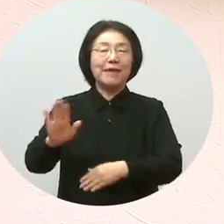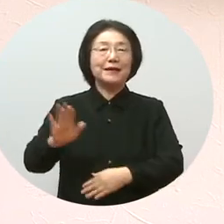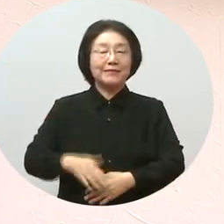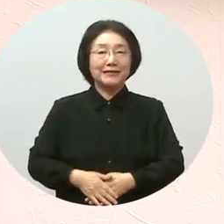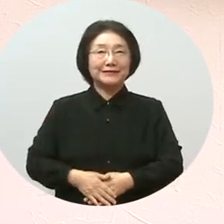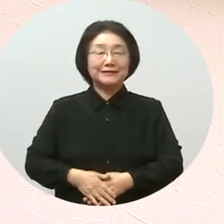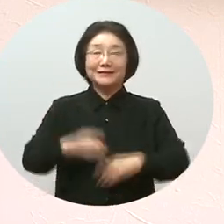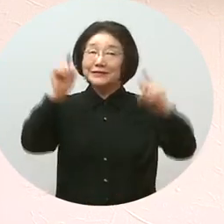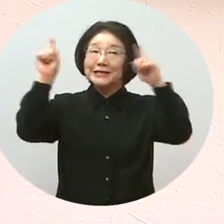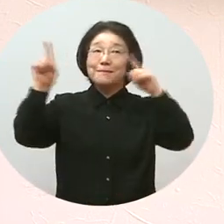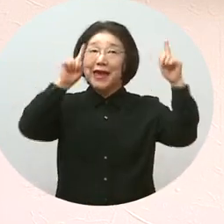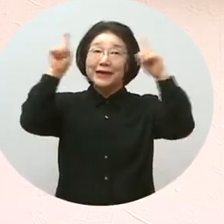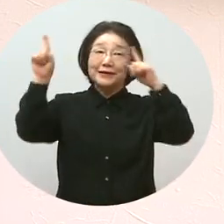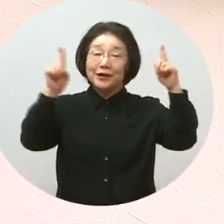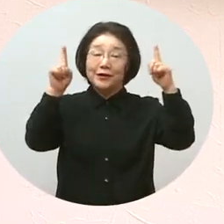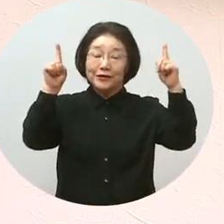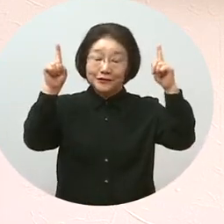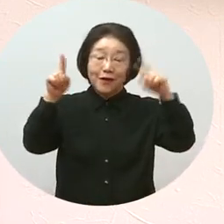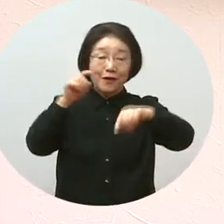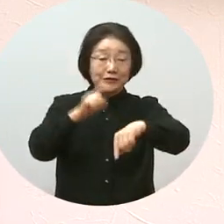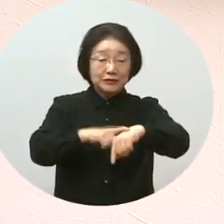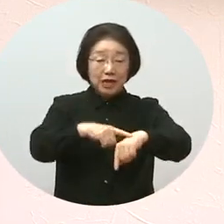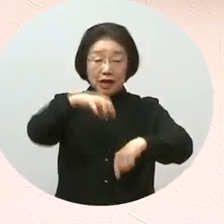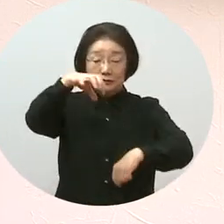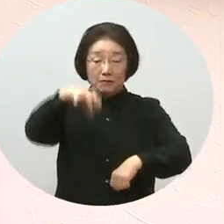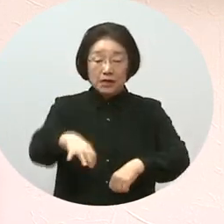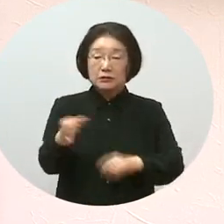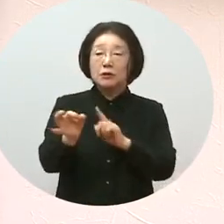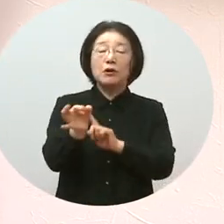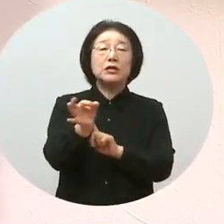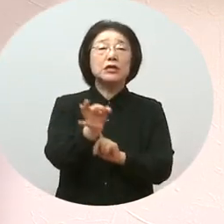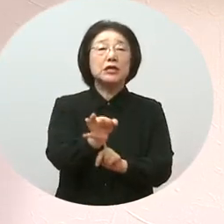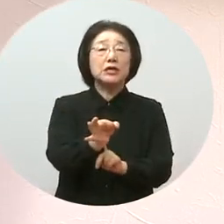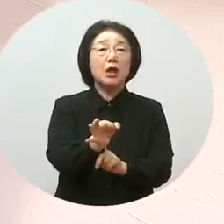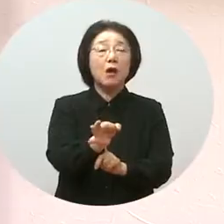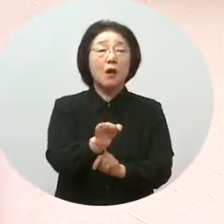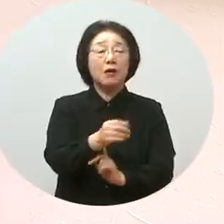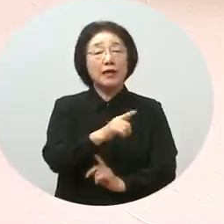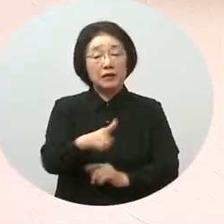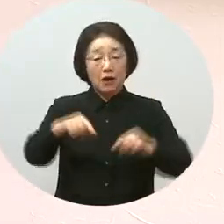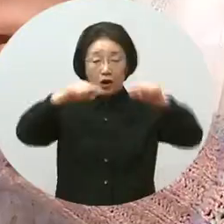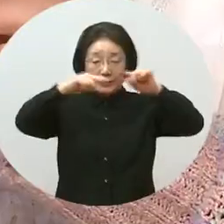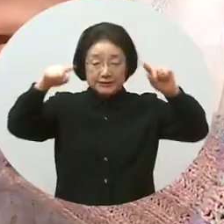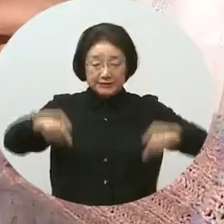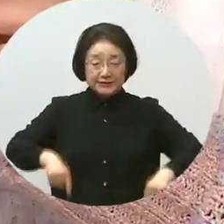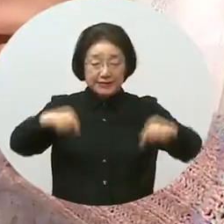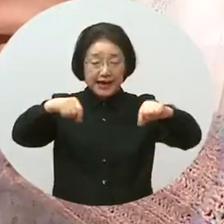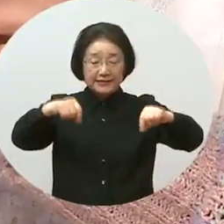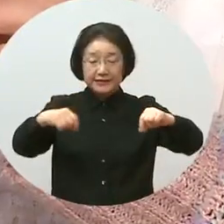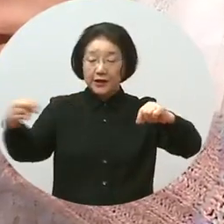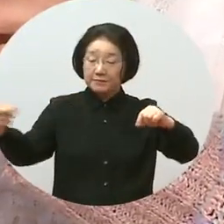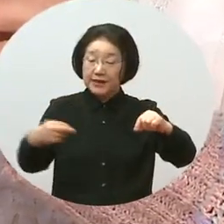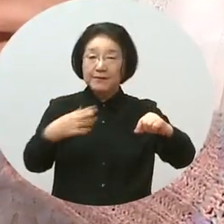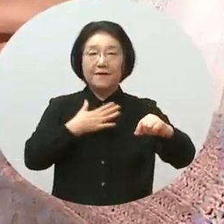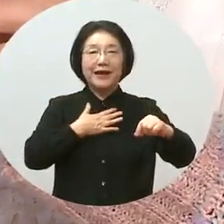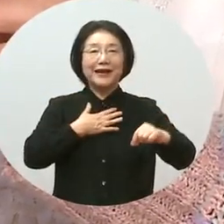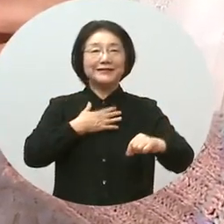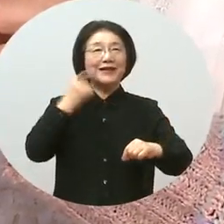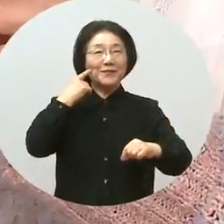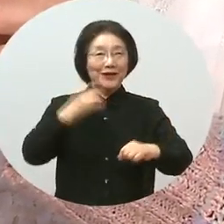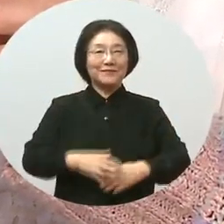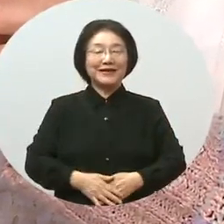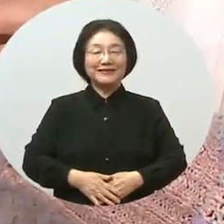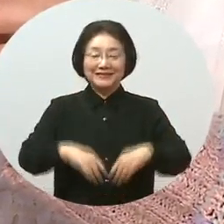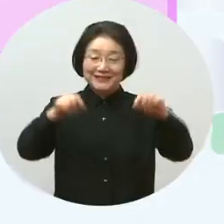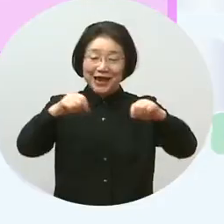ベントの開催時間や場所、参加費用などはこちらのチラシを見ればわかると思うんですが、はい、このチラシはどこで